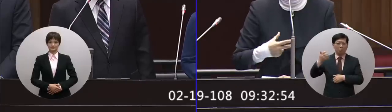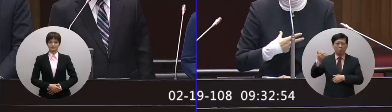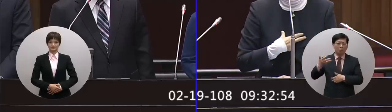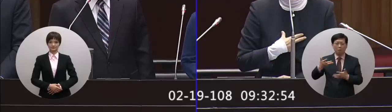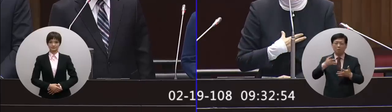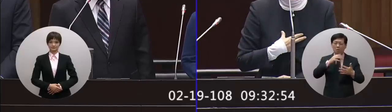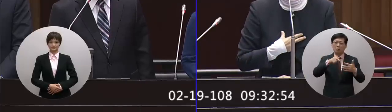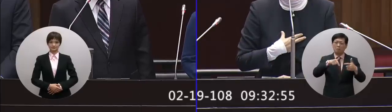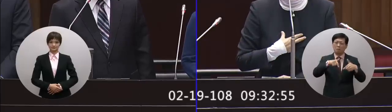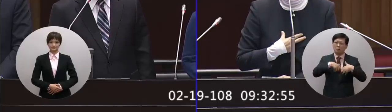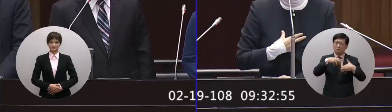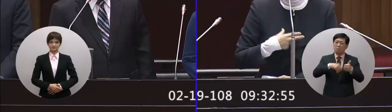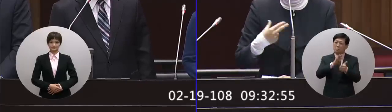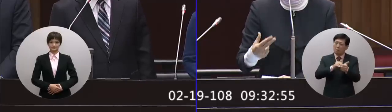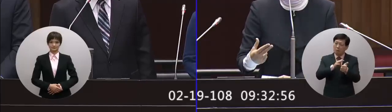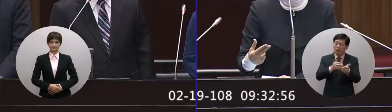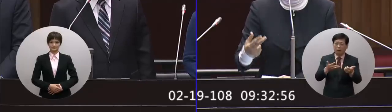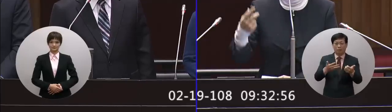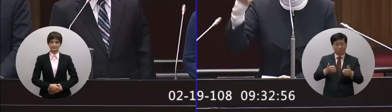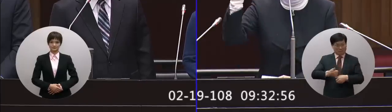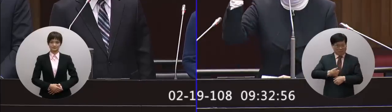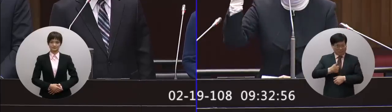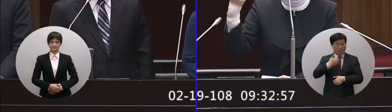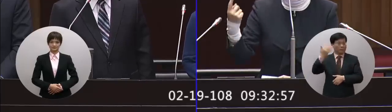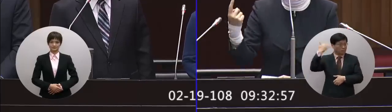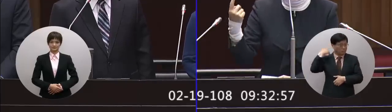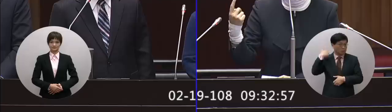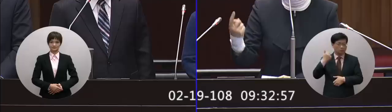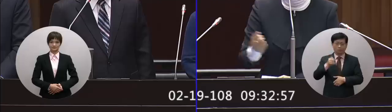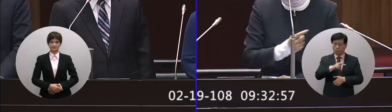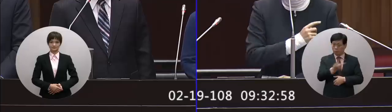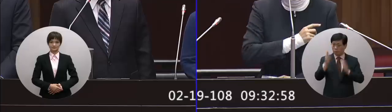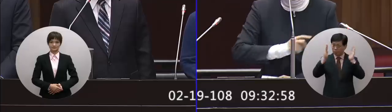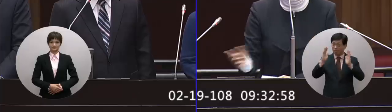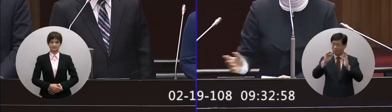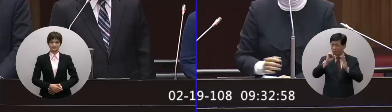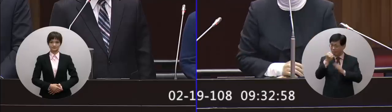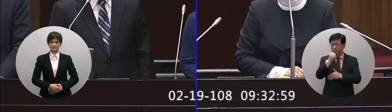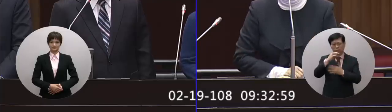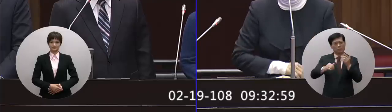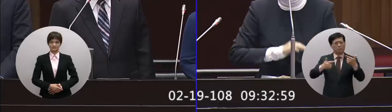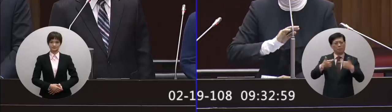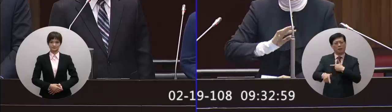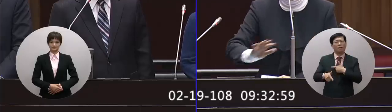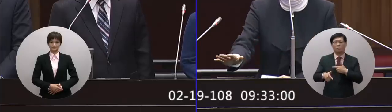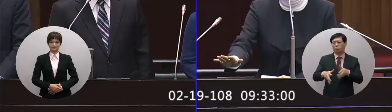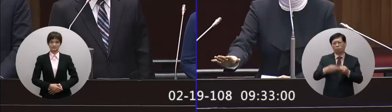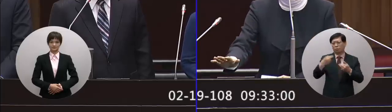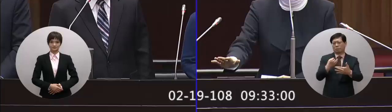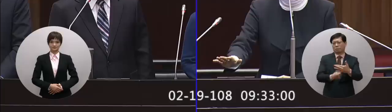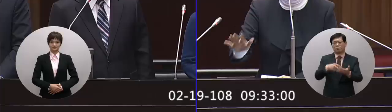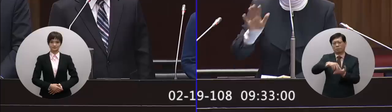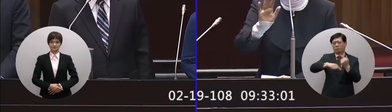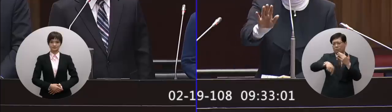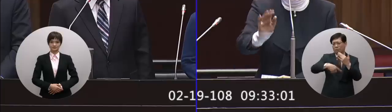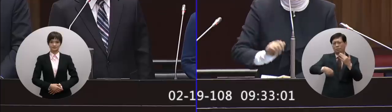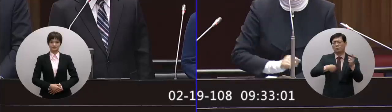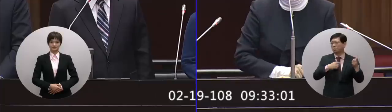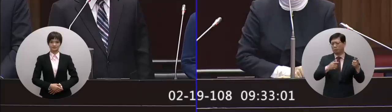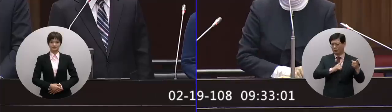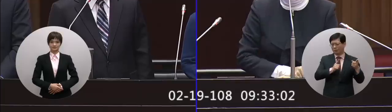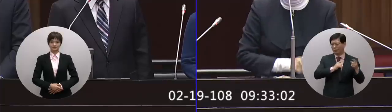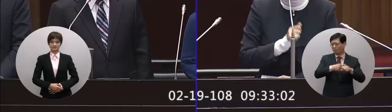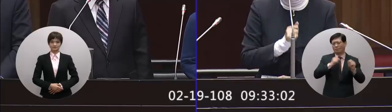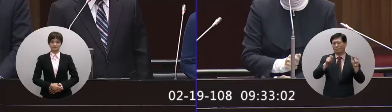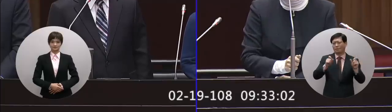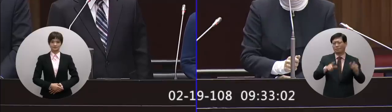的、心理安慰式的，跟之前的转型正义条例完全不一样的条例，不需要留在立法院，这不是您的